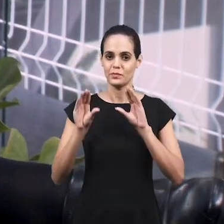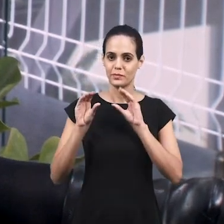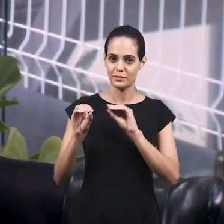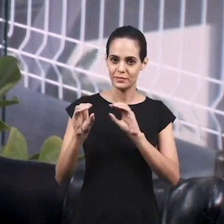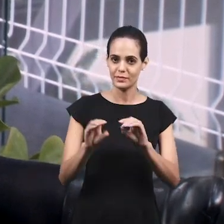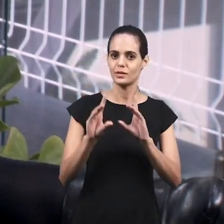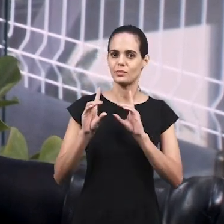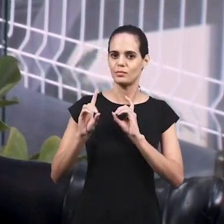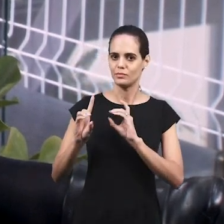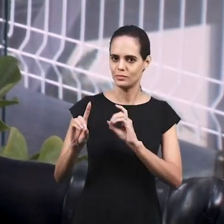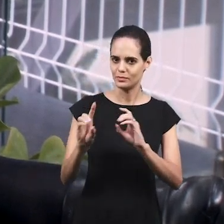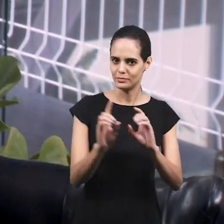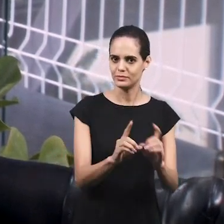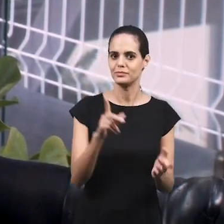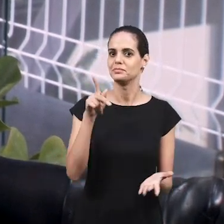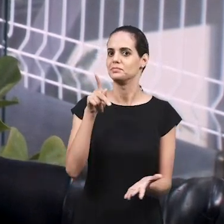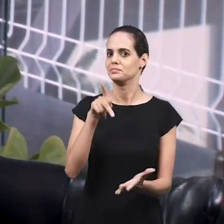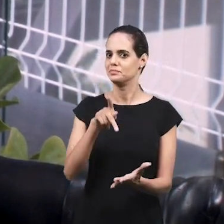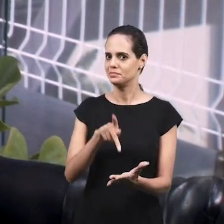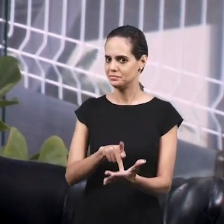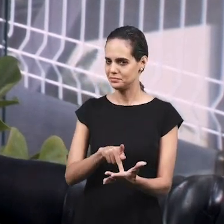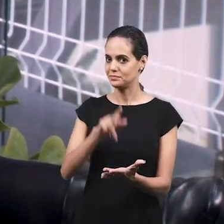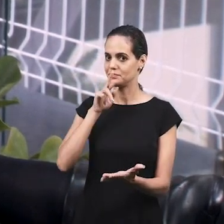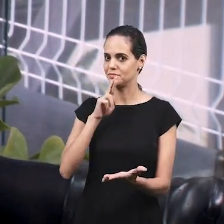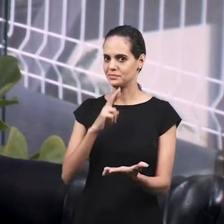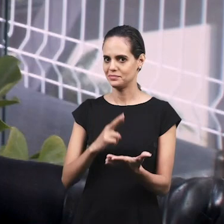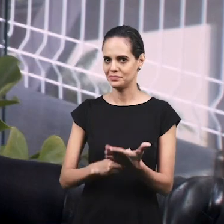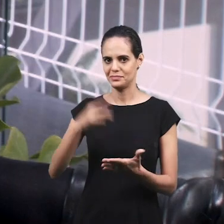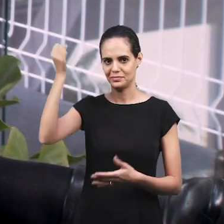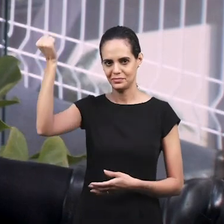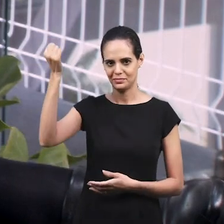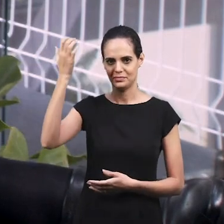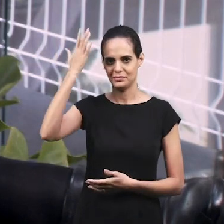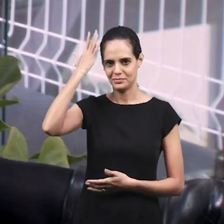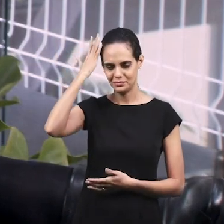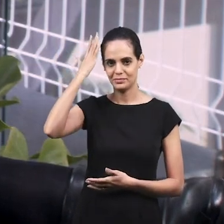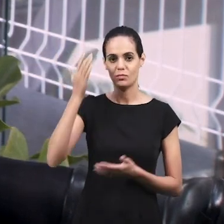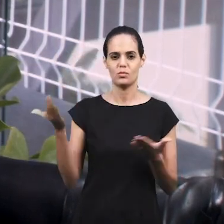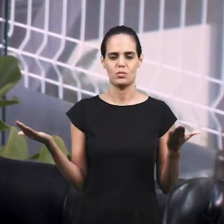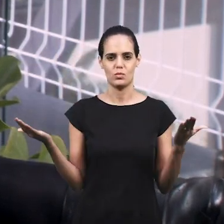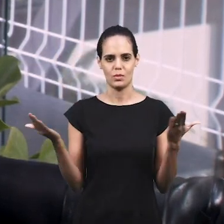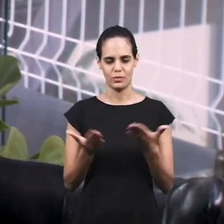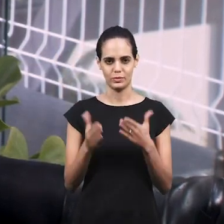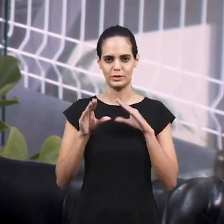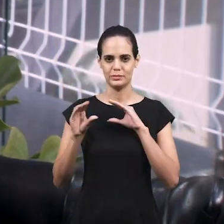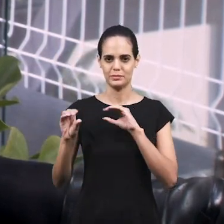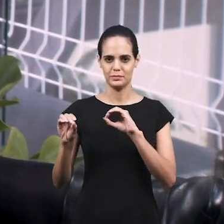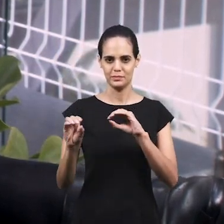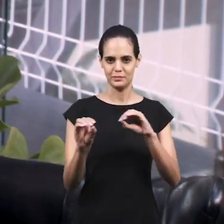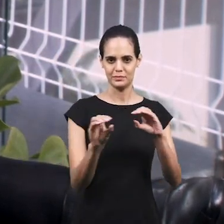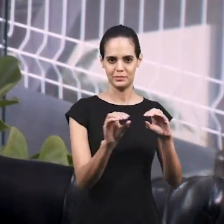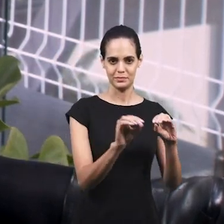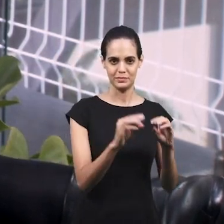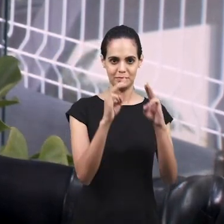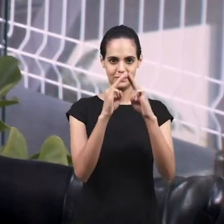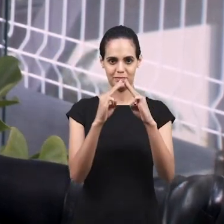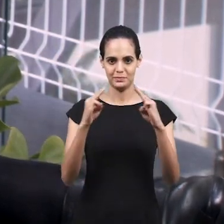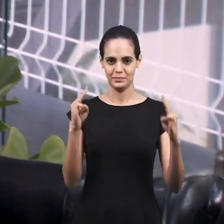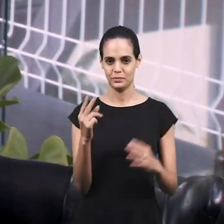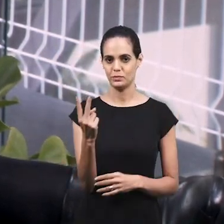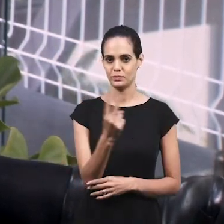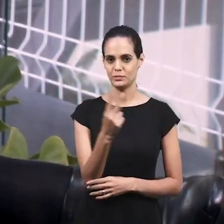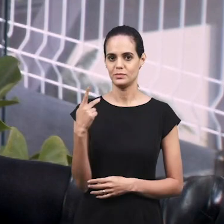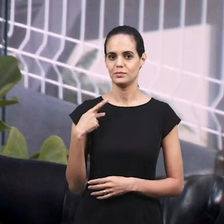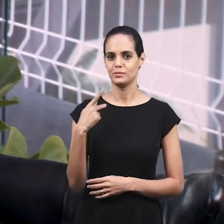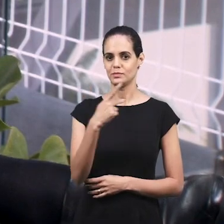profondeur l'enseignement, la doctrine véritable, fruit de la révélation. Dans la formation d'aujourd'hui, dans le volet Leçons du Manaïm, les pasteurs Daniel